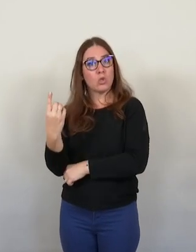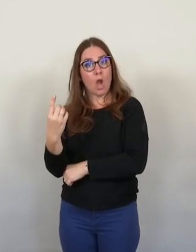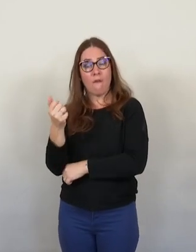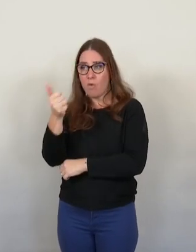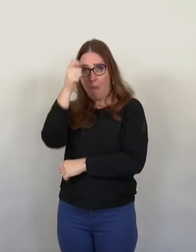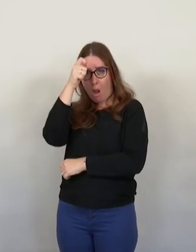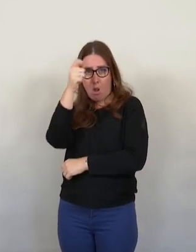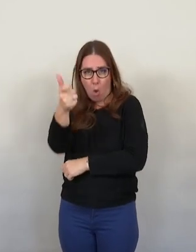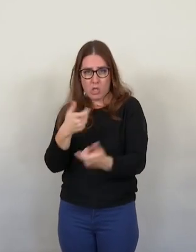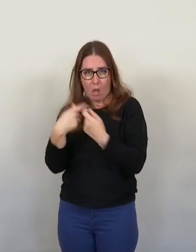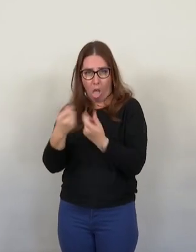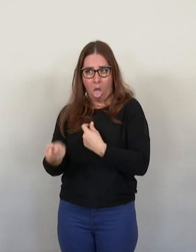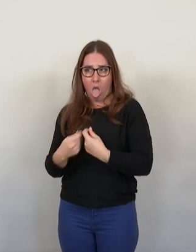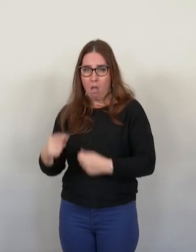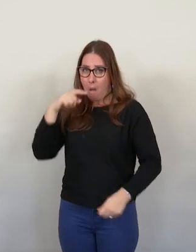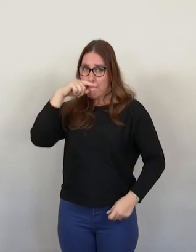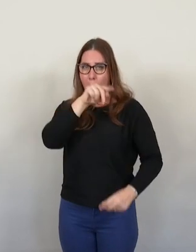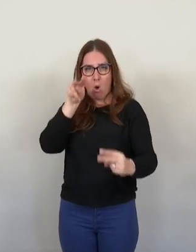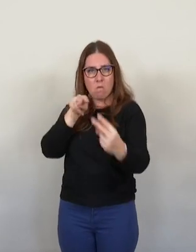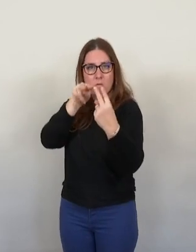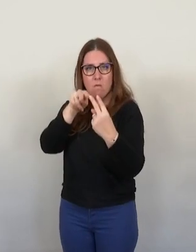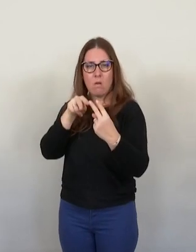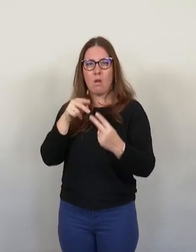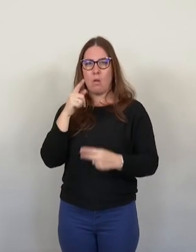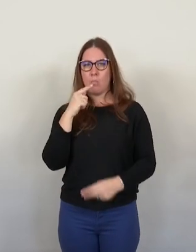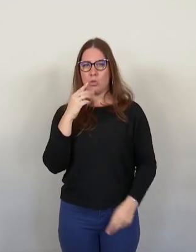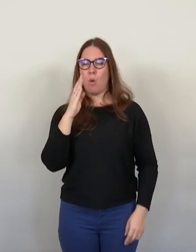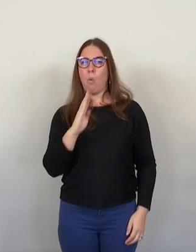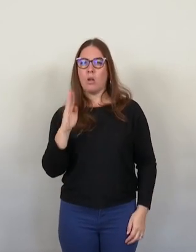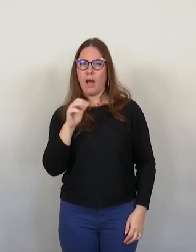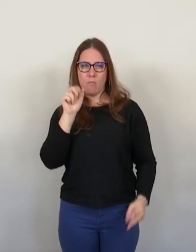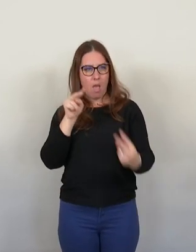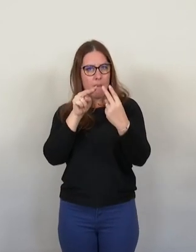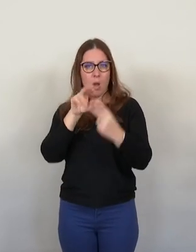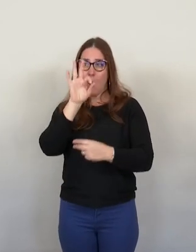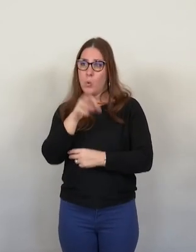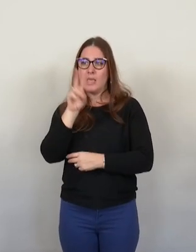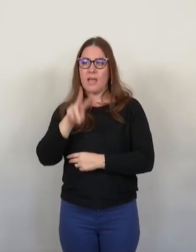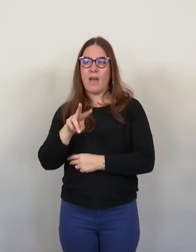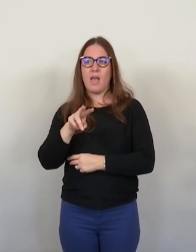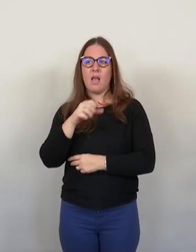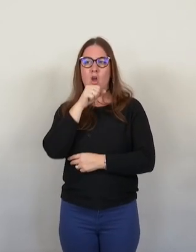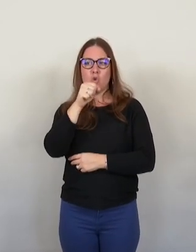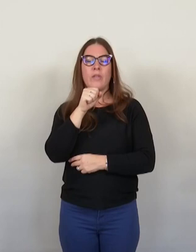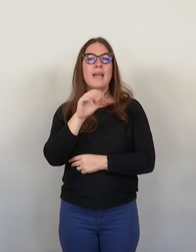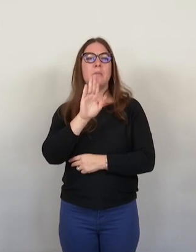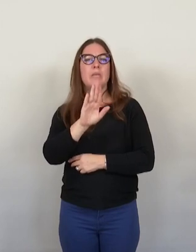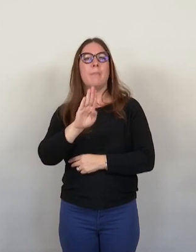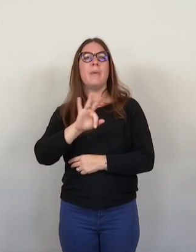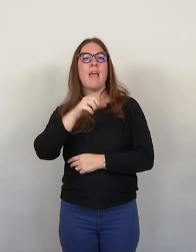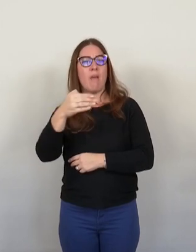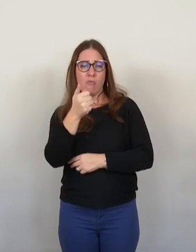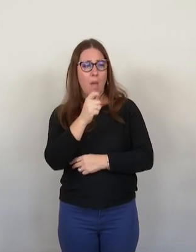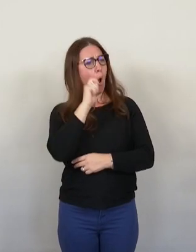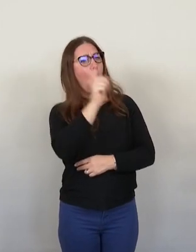incohérence vous avez menti droit dans les yeux à Jean-Jacques Bourdin en indiquant que vous avez mis fin au chauffeurs de fonction de la ville de Grenoble c'est faux vous mentez une nouvelle